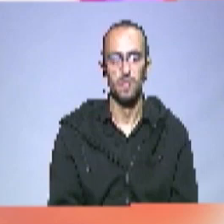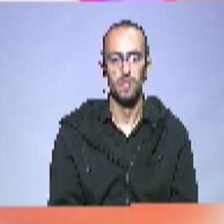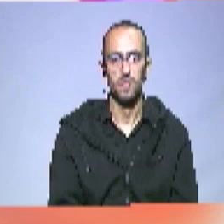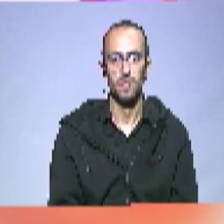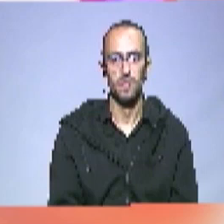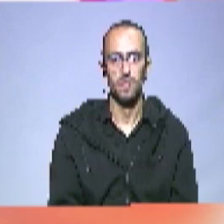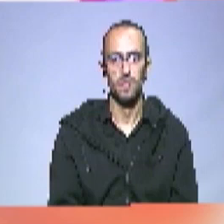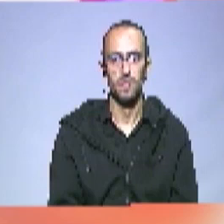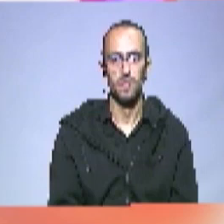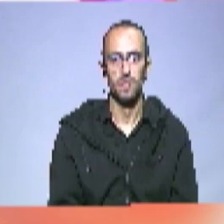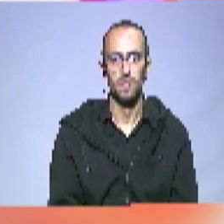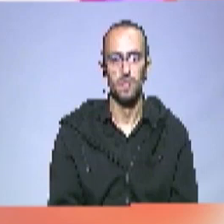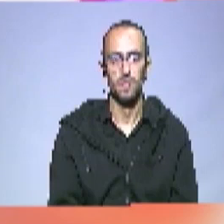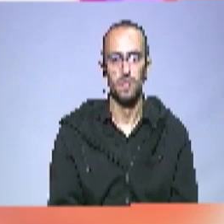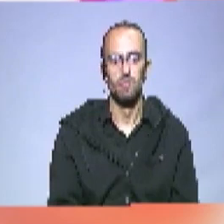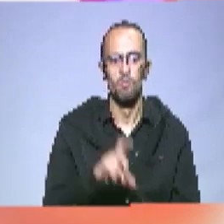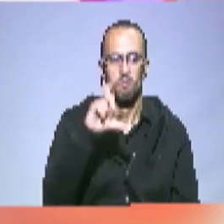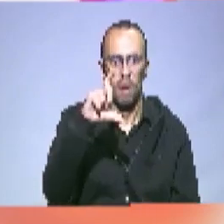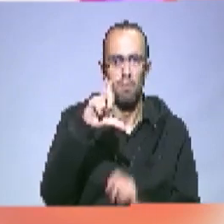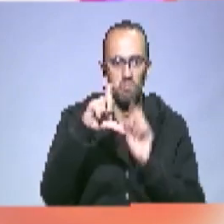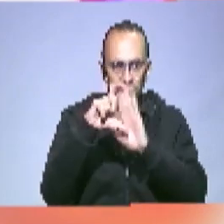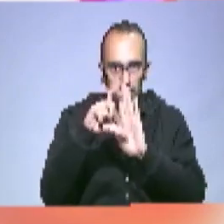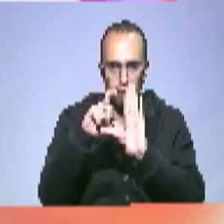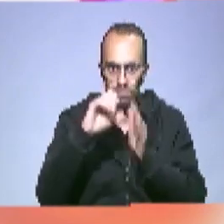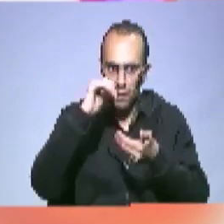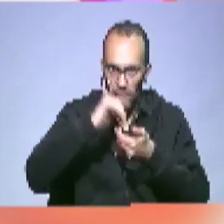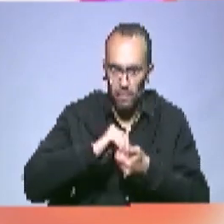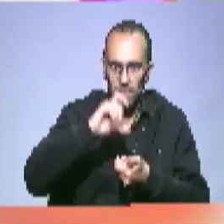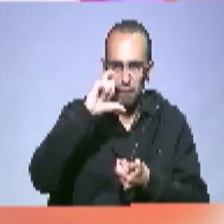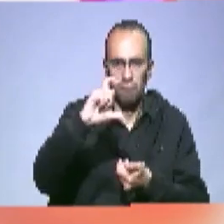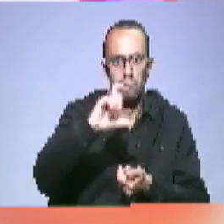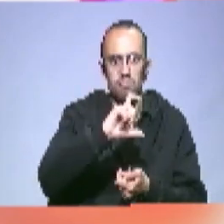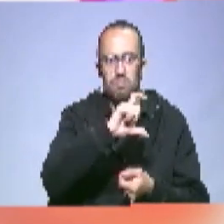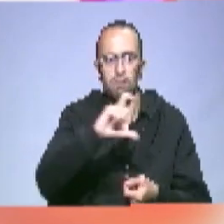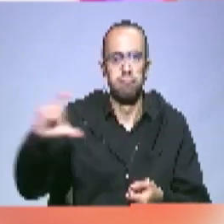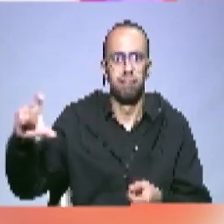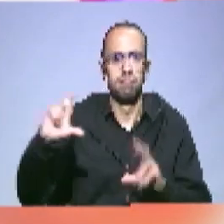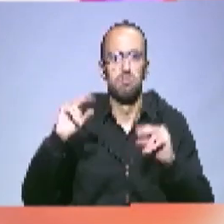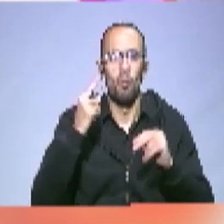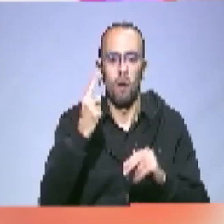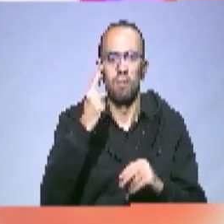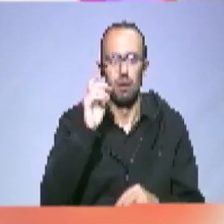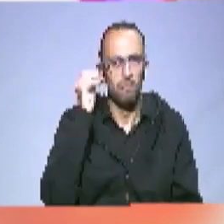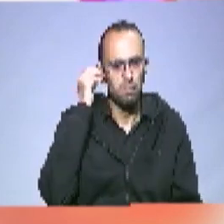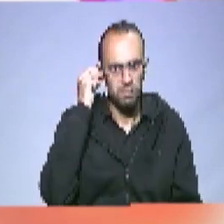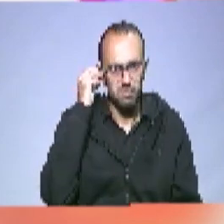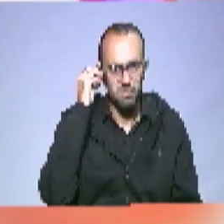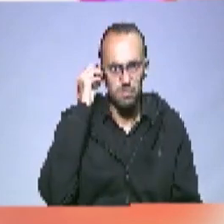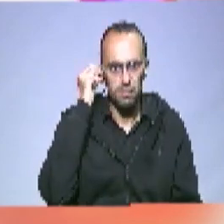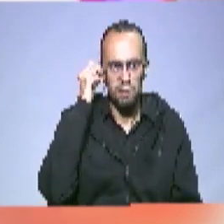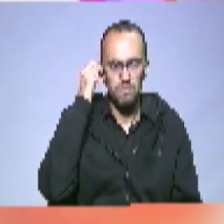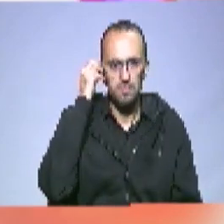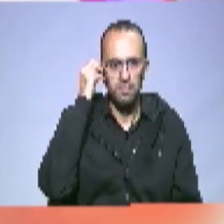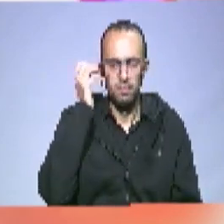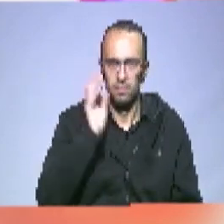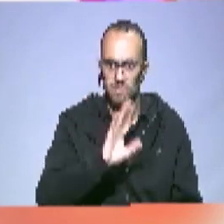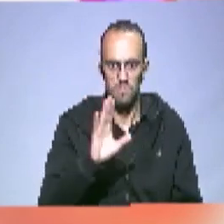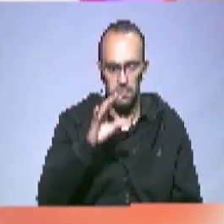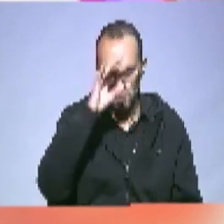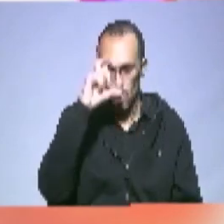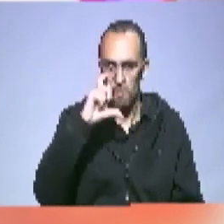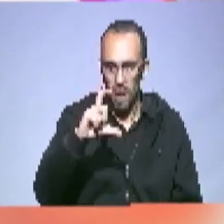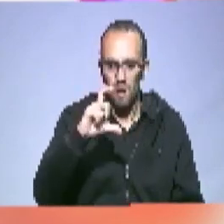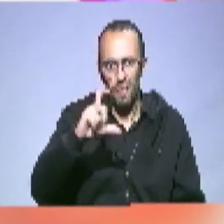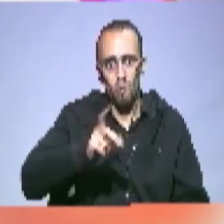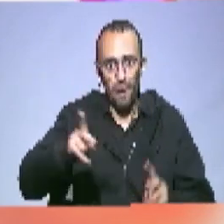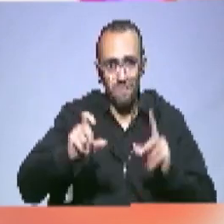كوباية لربع سكر، 0.5 كوباية زيت. هناخد بالكوباية اللي احنا عايرنا بيها المج. الكوباية لو عايرته بأي كوباية كان هي اللي هتمشي بيها لغاية آخر المقادير